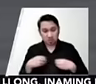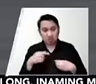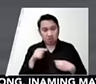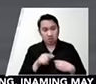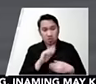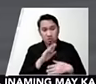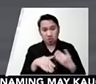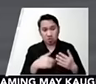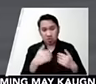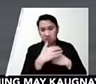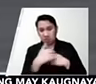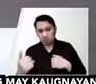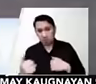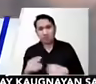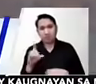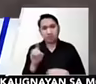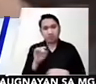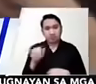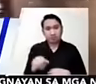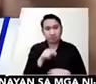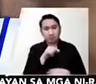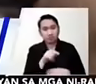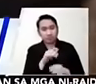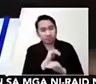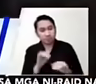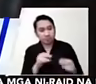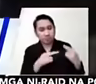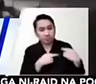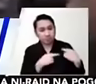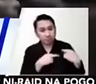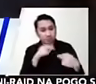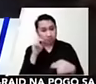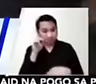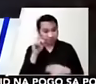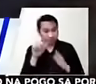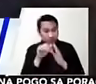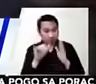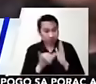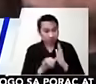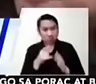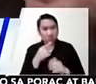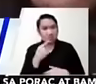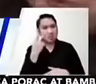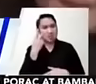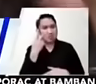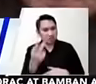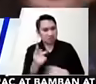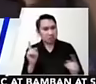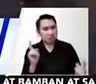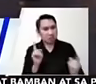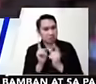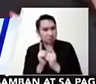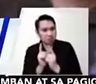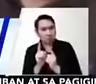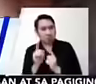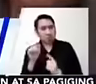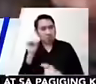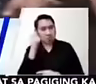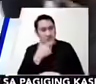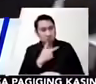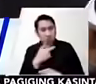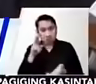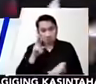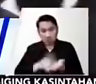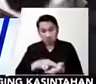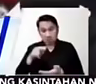lang sinabi ng DOJ na pananagutin din nila si Attorney Elmer Galicia na nagsabing nakita niya si Alice Guo na magpanotaryo ito ng affidavit sa kanya noong